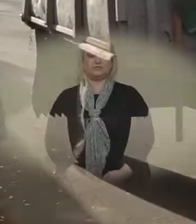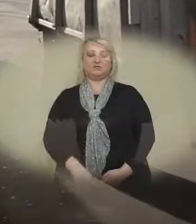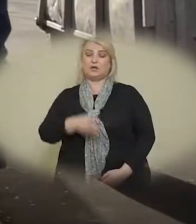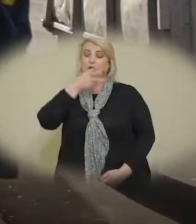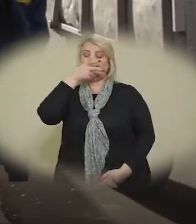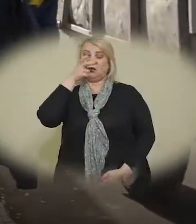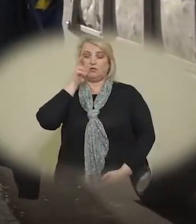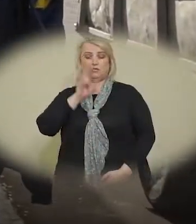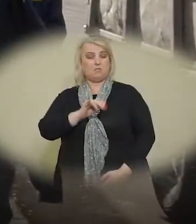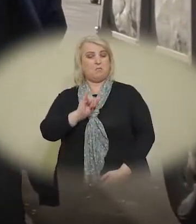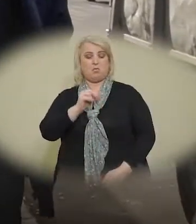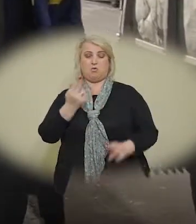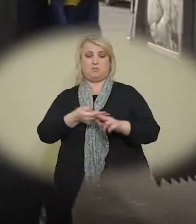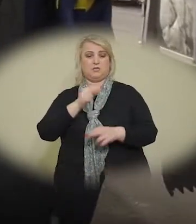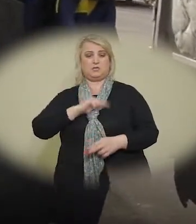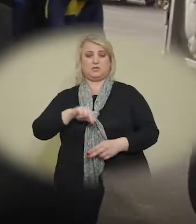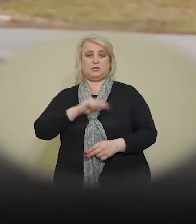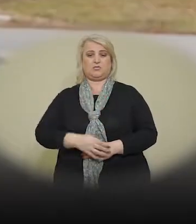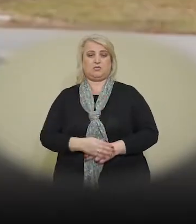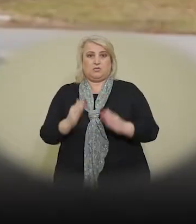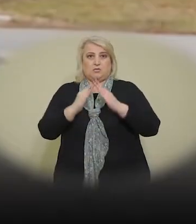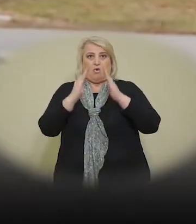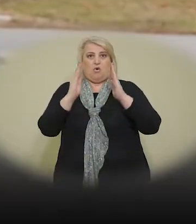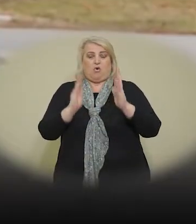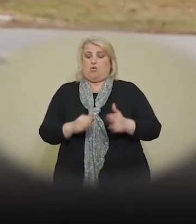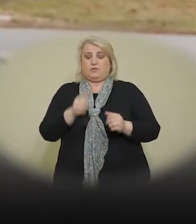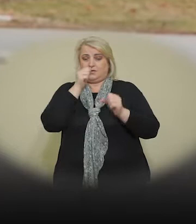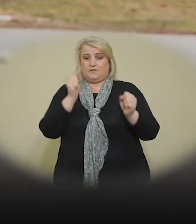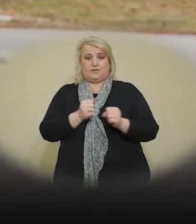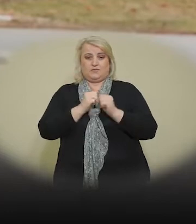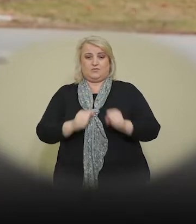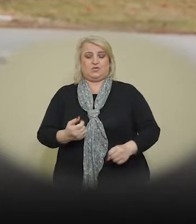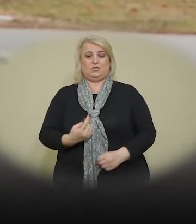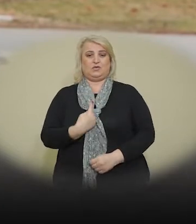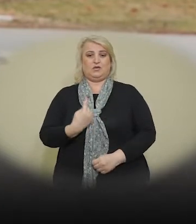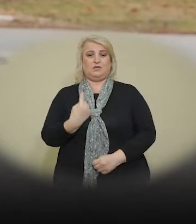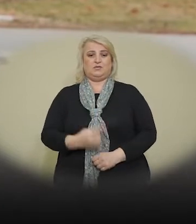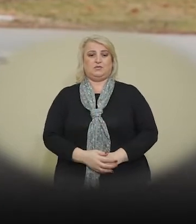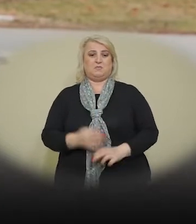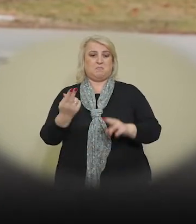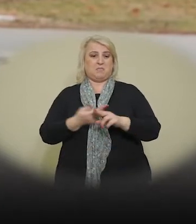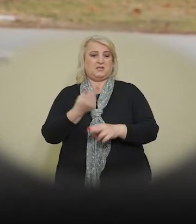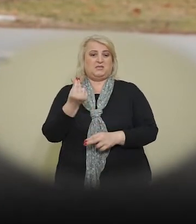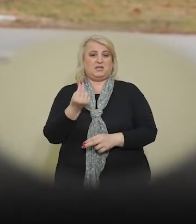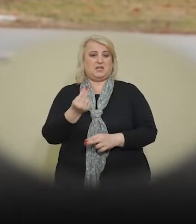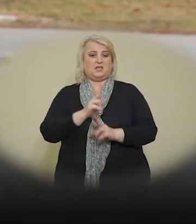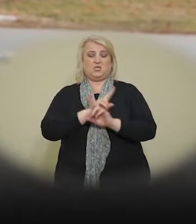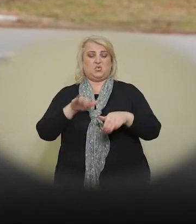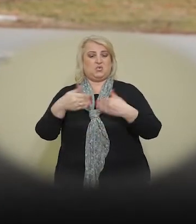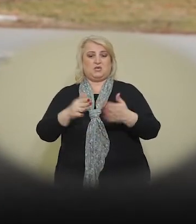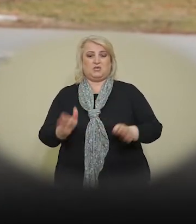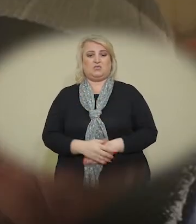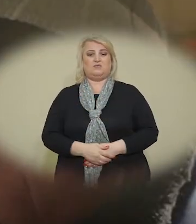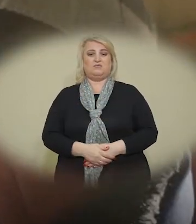psihoreli fir look Te urăsc nainte de la cade urez pe data fara nu